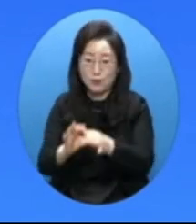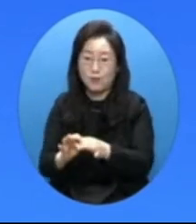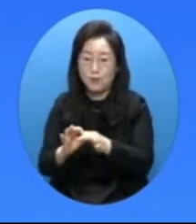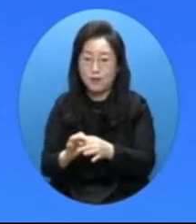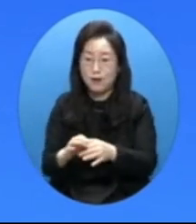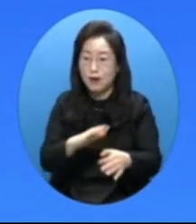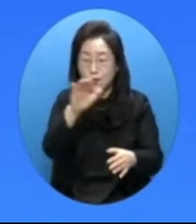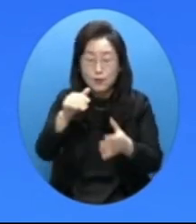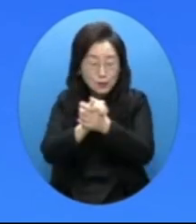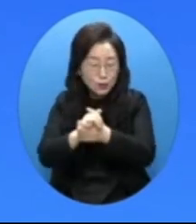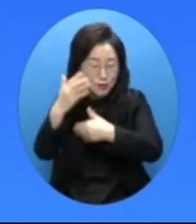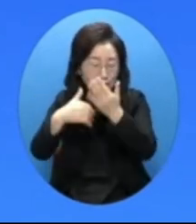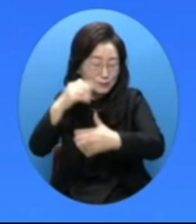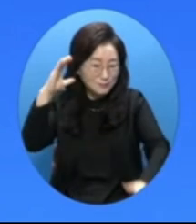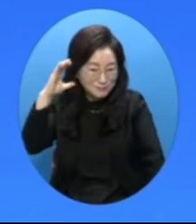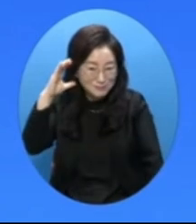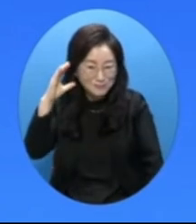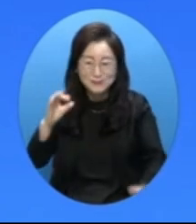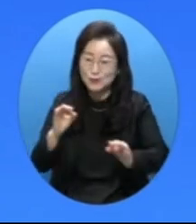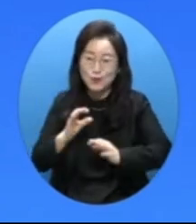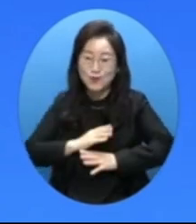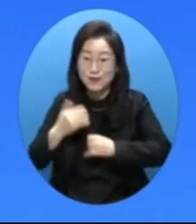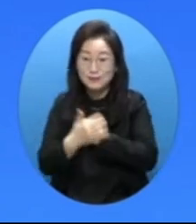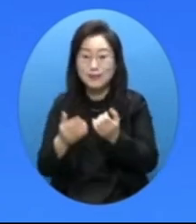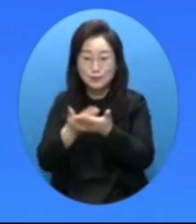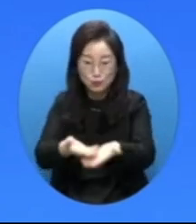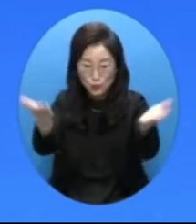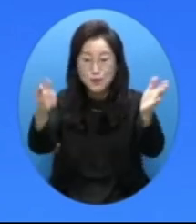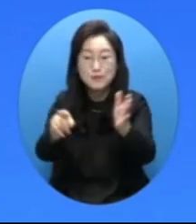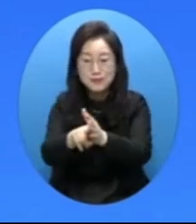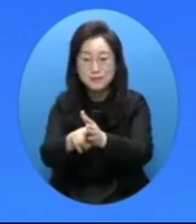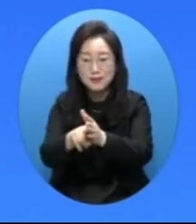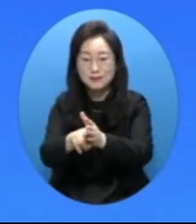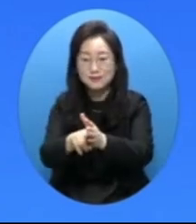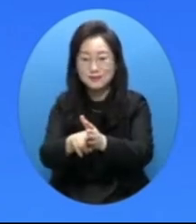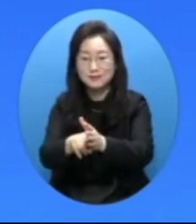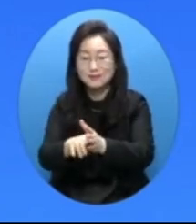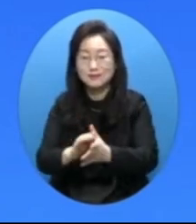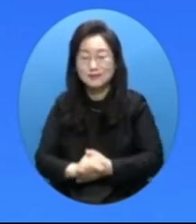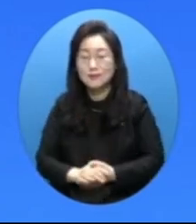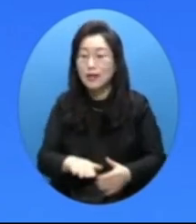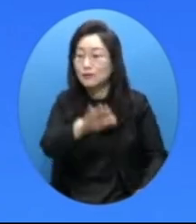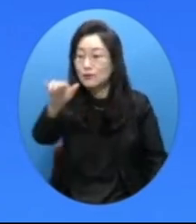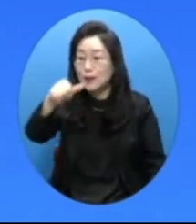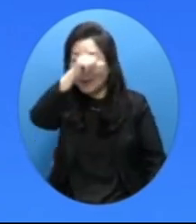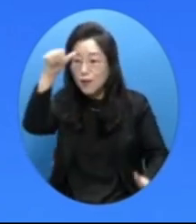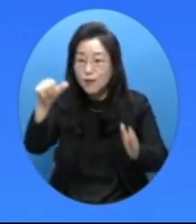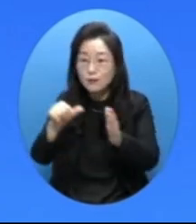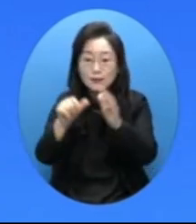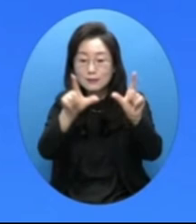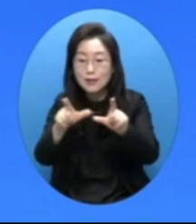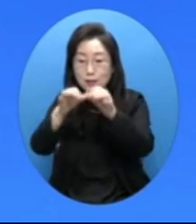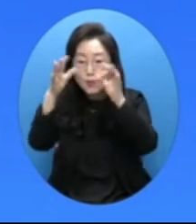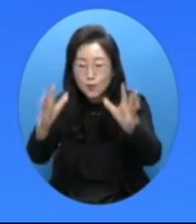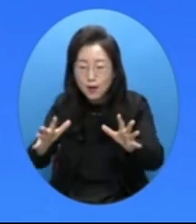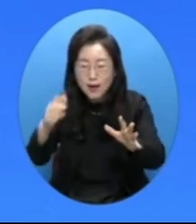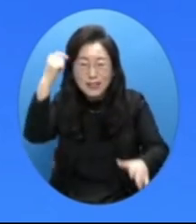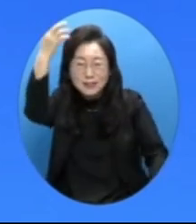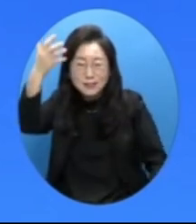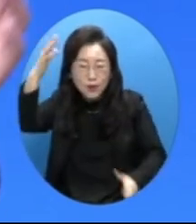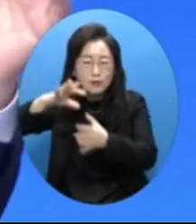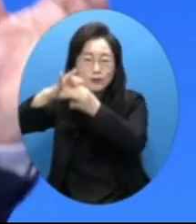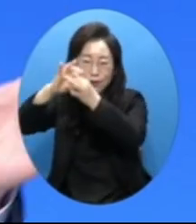우리의 기도의 하나님께서 귀를 기르시고 놀라운 은혜를 베풀어 주시는 것입니다 많은 영적인 전쟁을